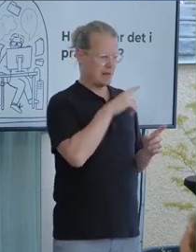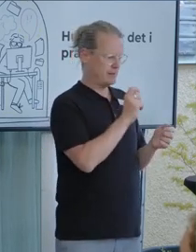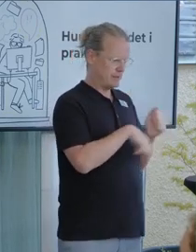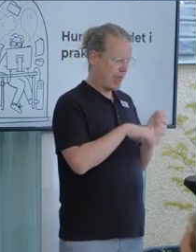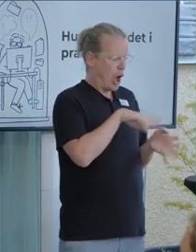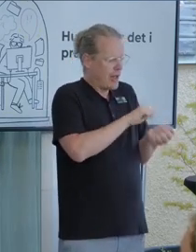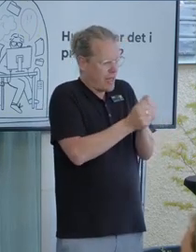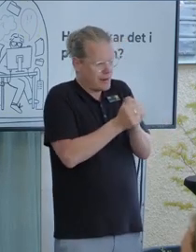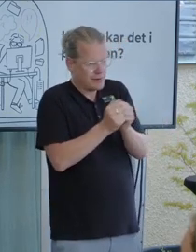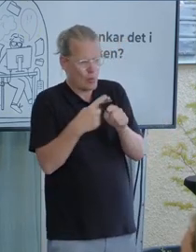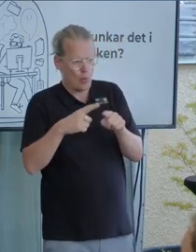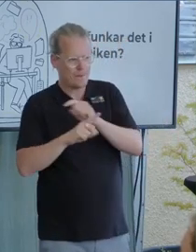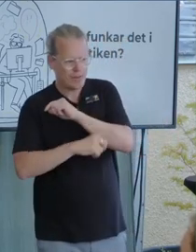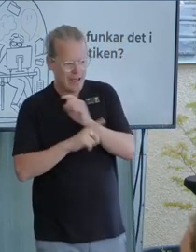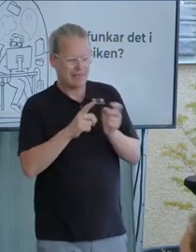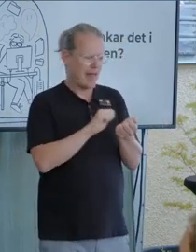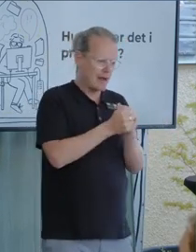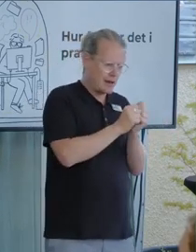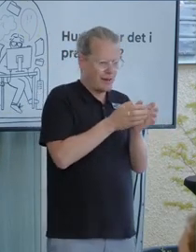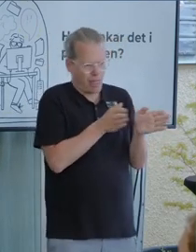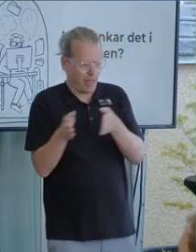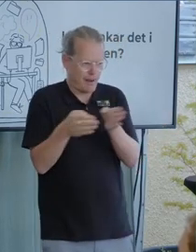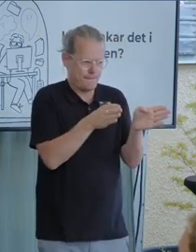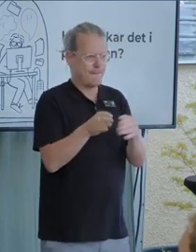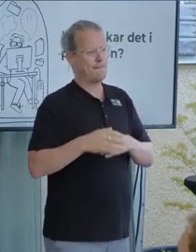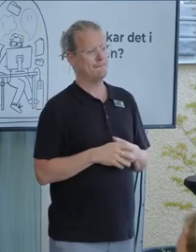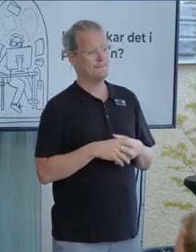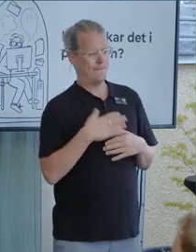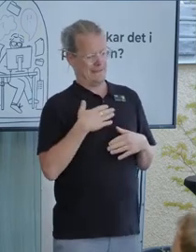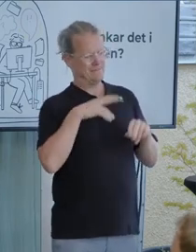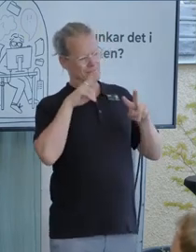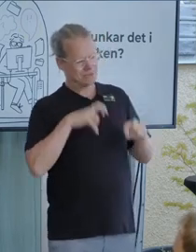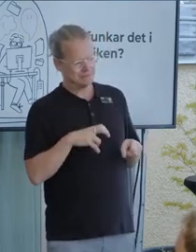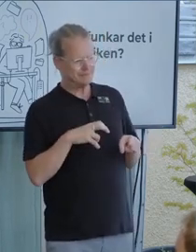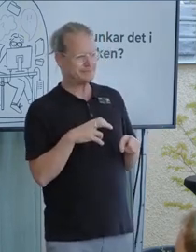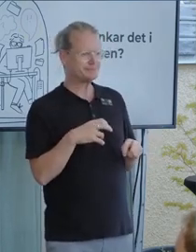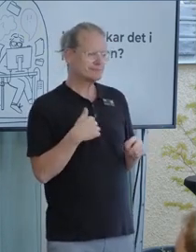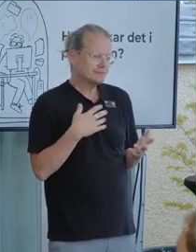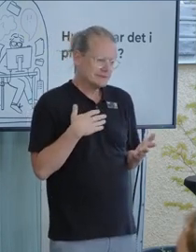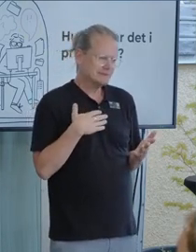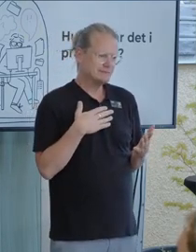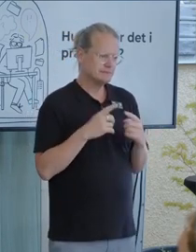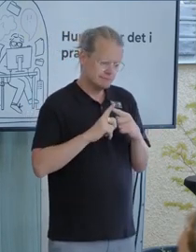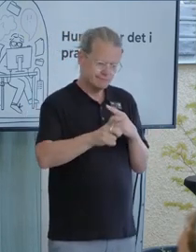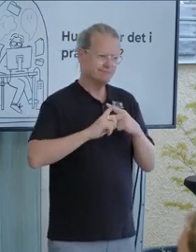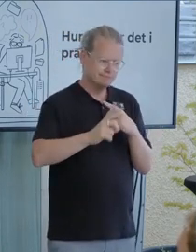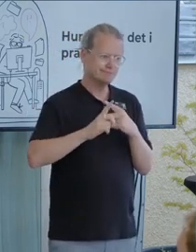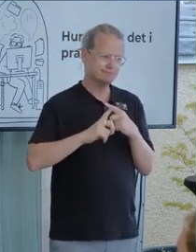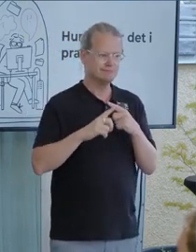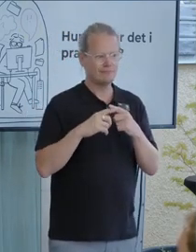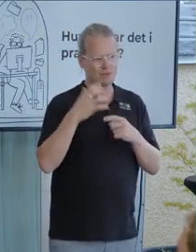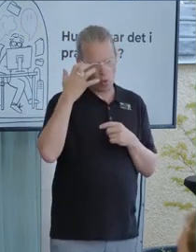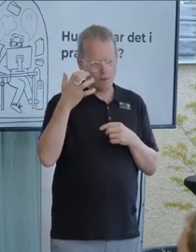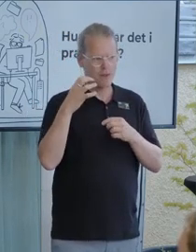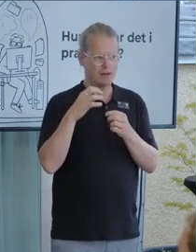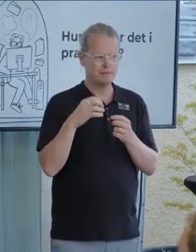Så det är i realiteten i min forskning så har jag fått åka fram och tillbaka till Stockholm. Mm. I det fallet från Umeå